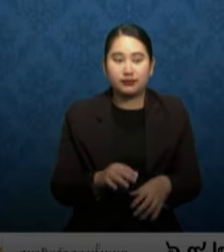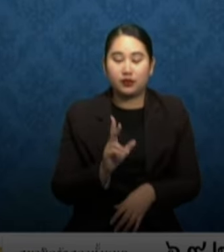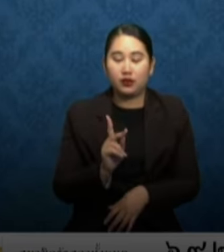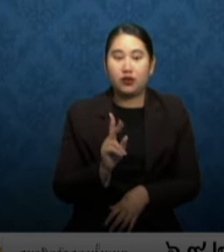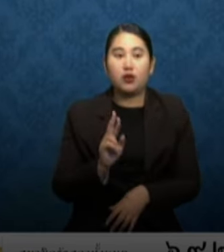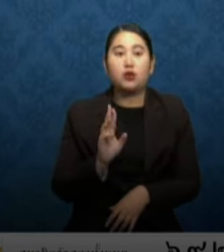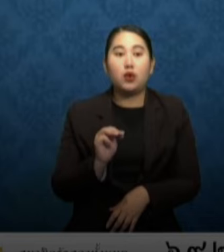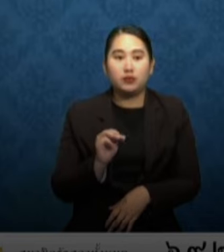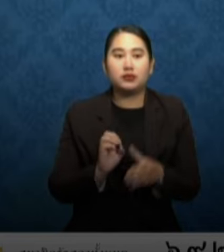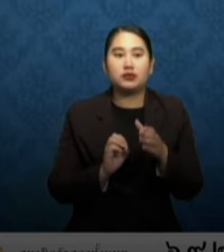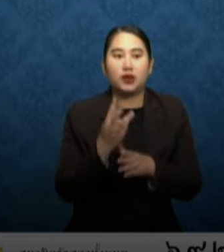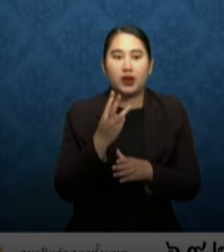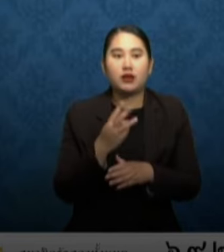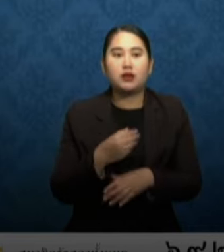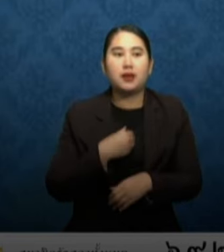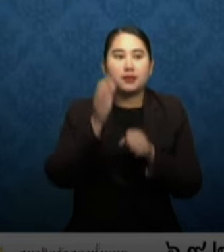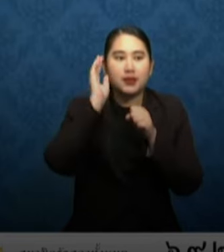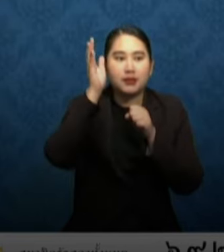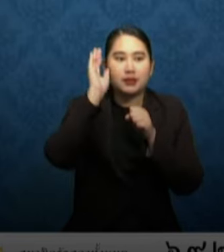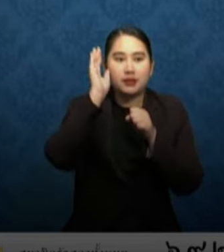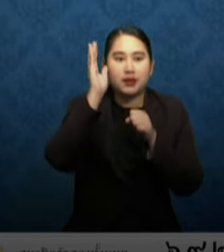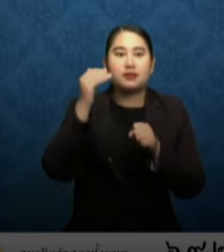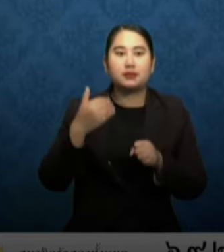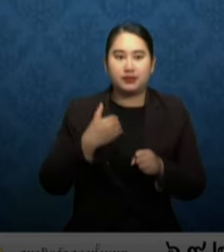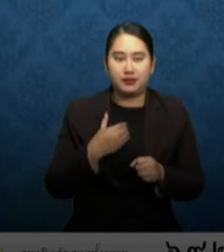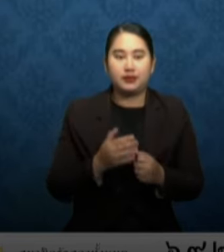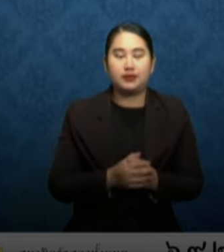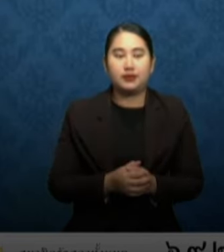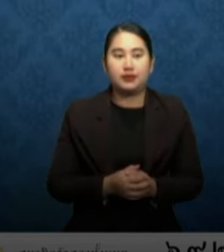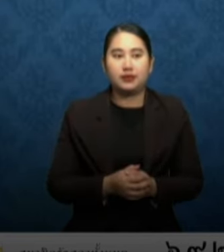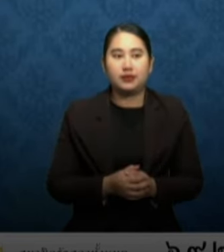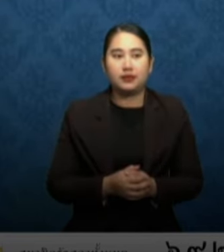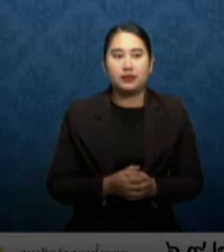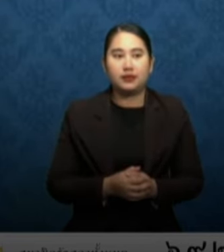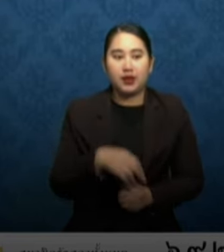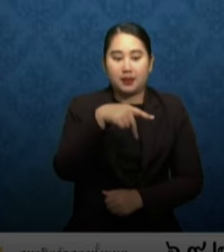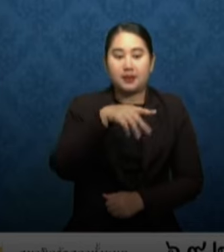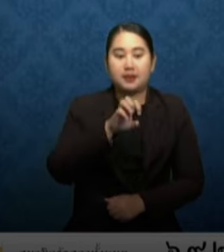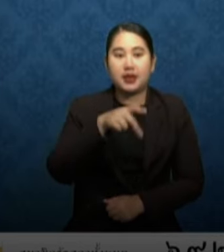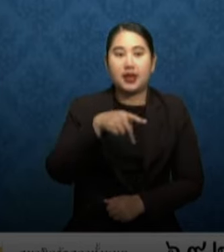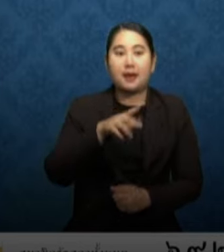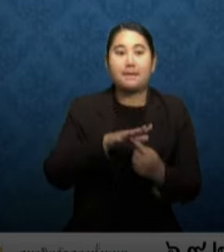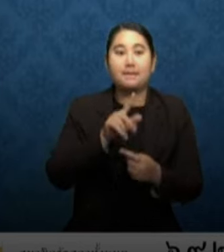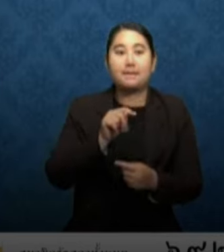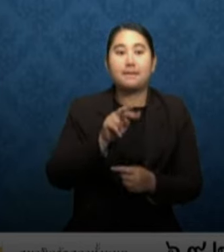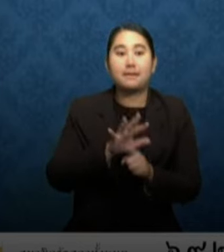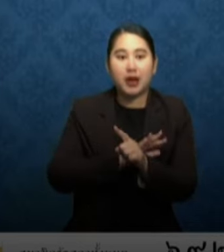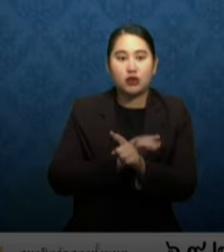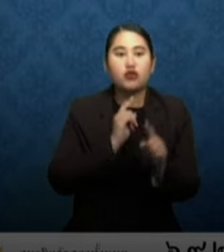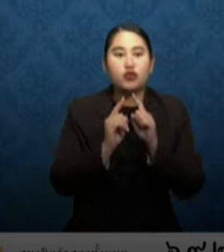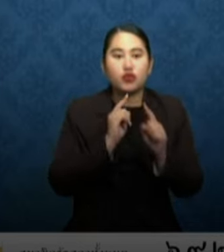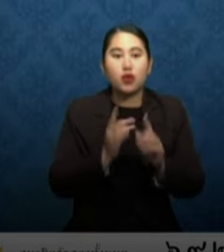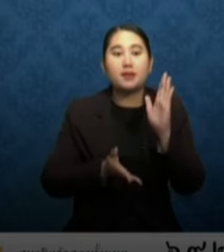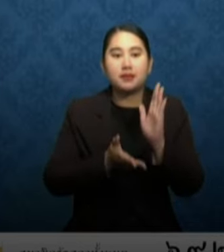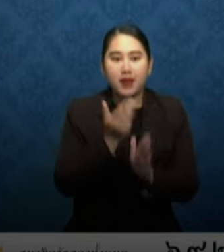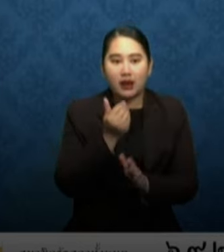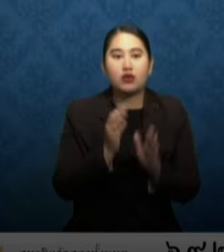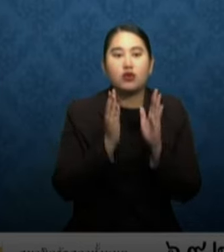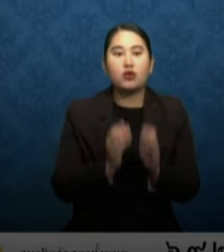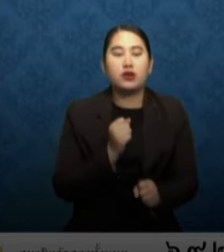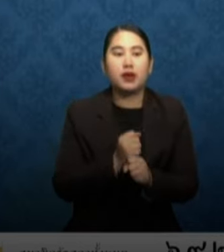สวัสดิการและคุ้มครองรายงานออกแถลงการณ์ครับพิพัฒน์ส่งกรมสวัสดิ์เจจาไทยออยสำเร็จลูก